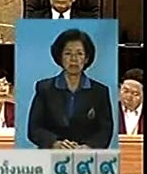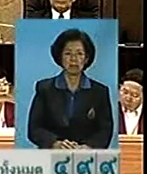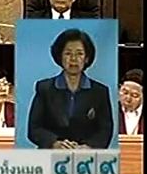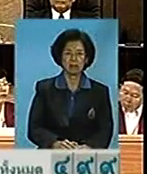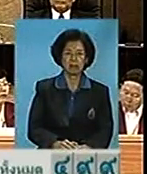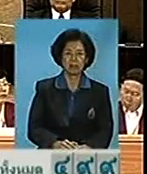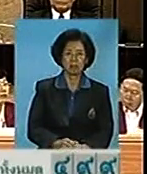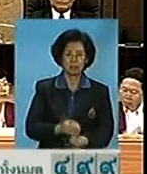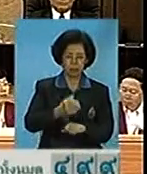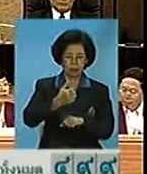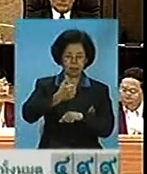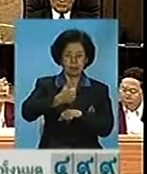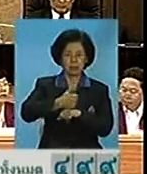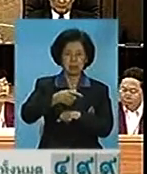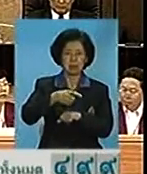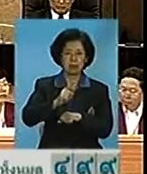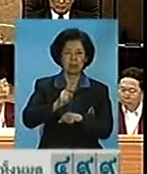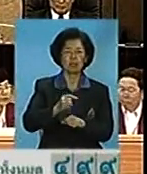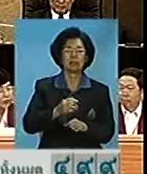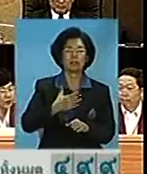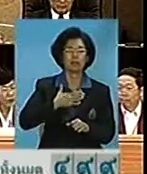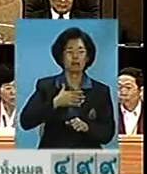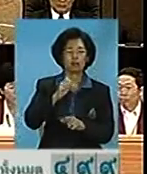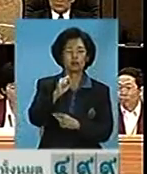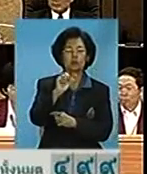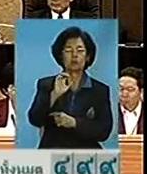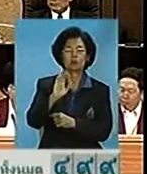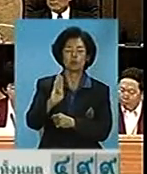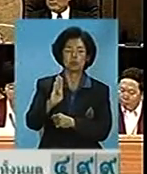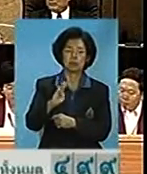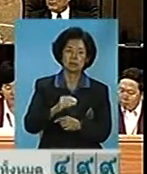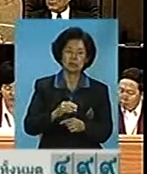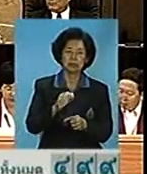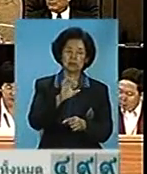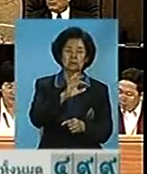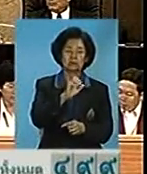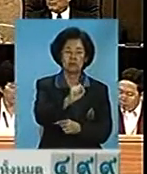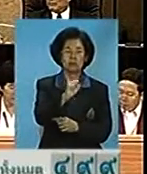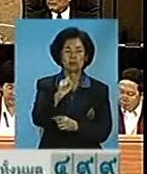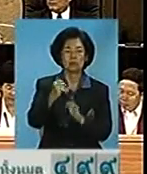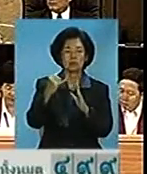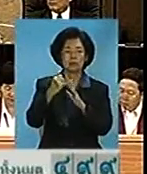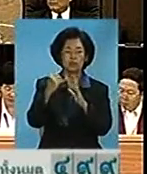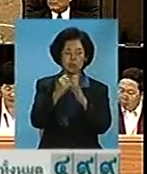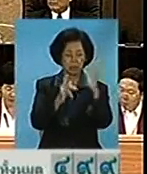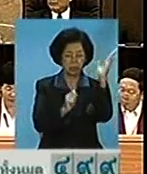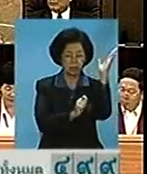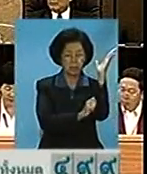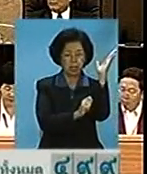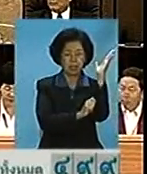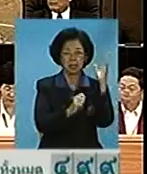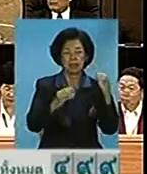กราบเรียนท่านประธานสภาที่เคารพกับผมนายสมบูรณ์อุทัยเวียนคุณสมาชิกสภาผู้แทนราษฎรจังหวัดตรังพรรคประชาธิปั